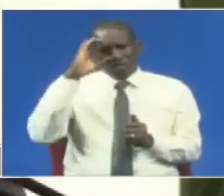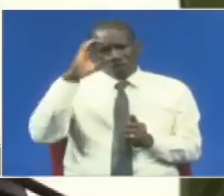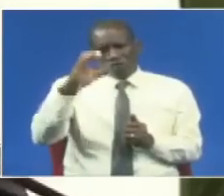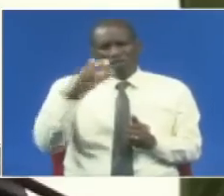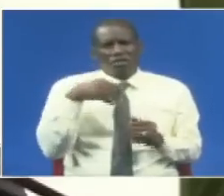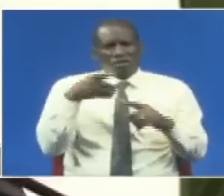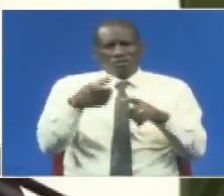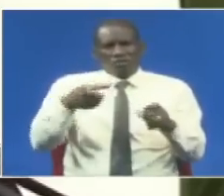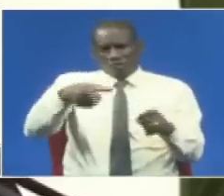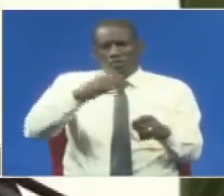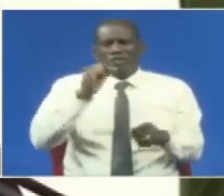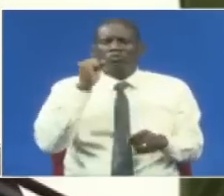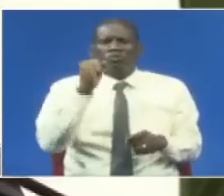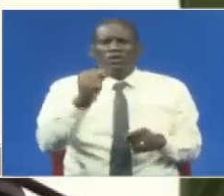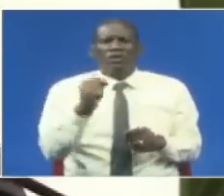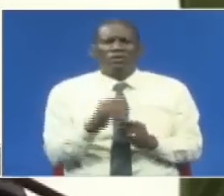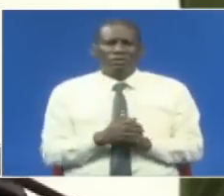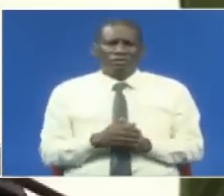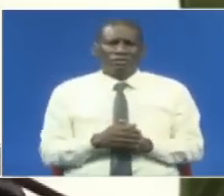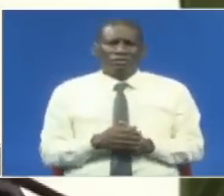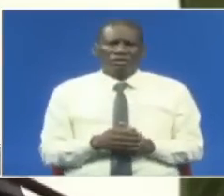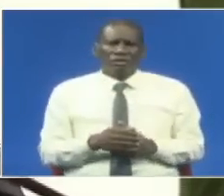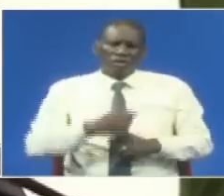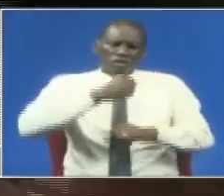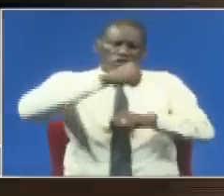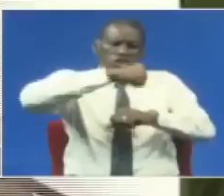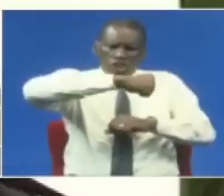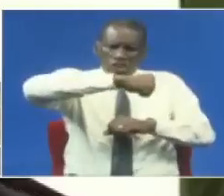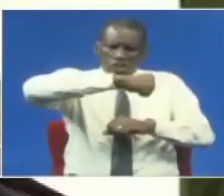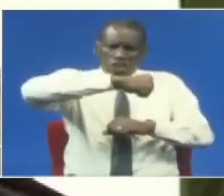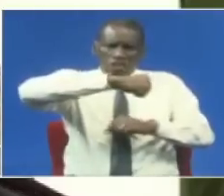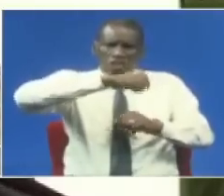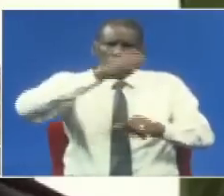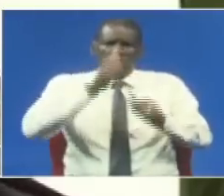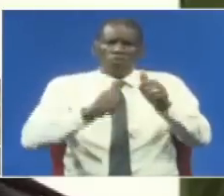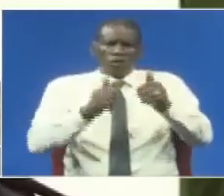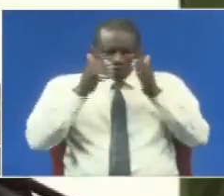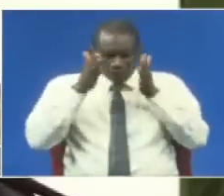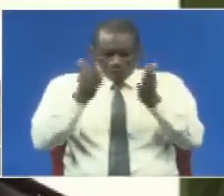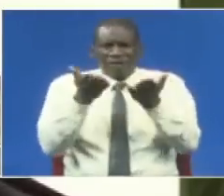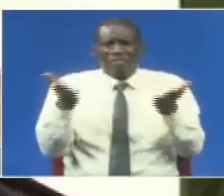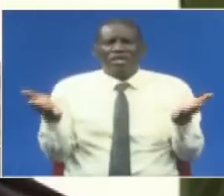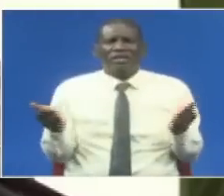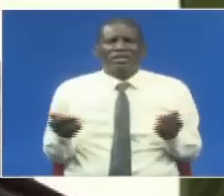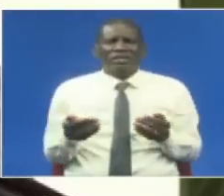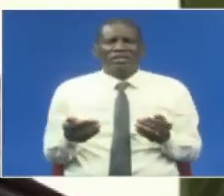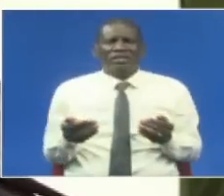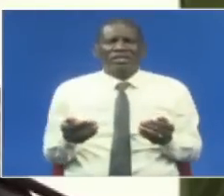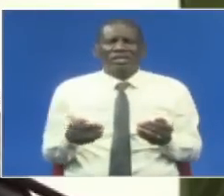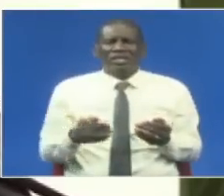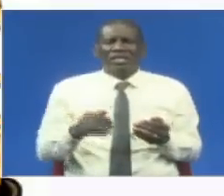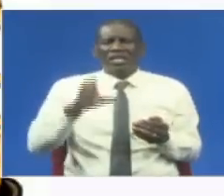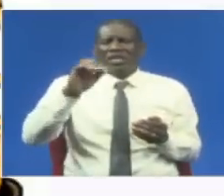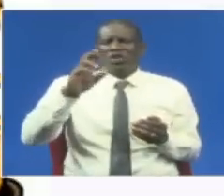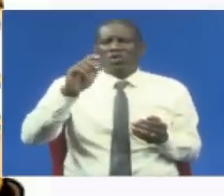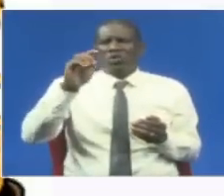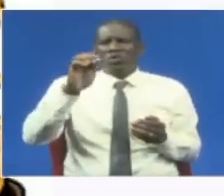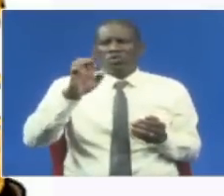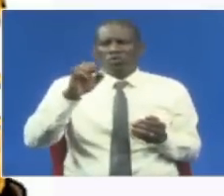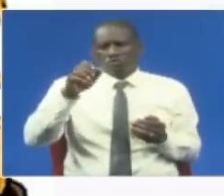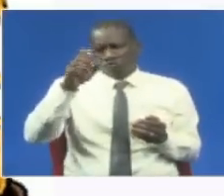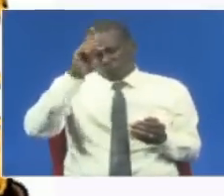from our spear, our shield, which are the main features on our coat of arms.